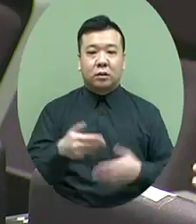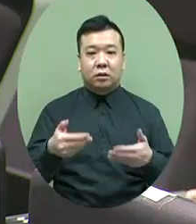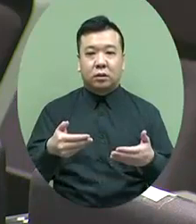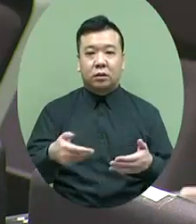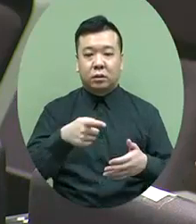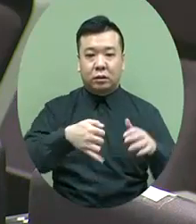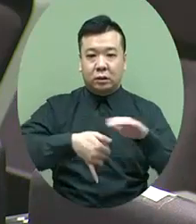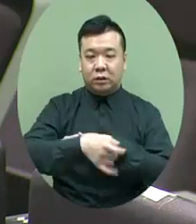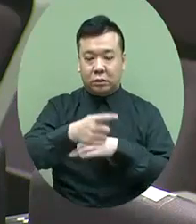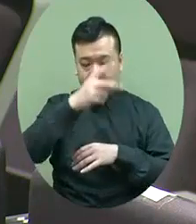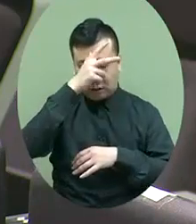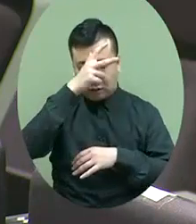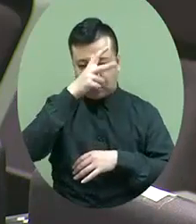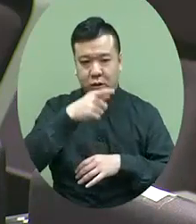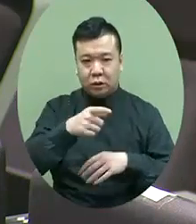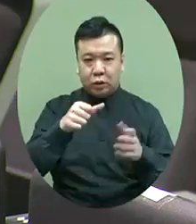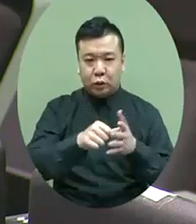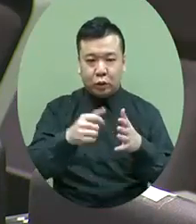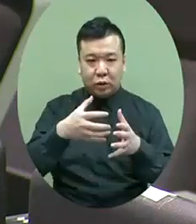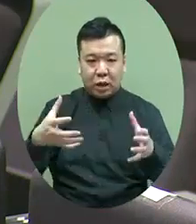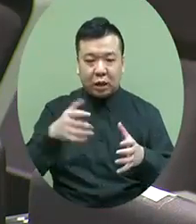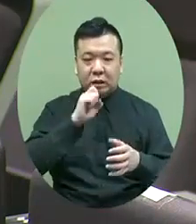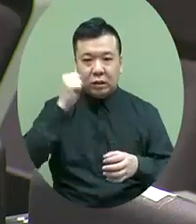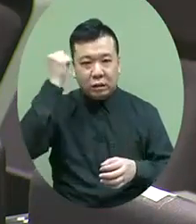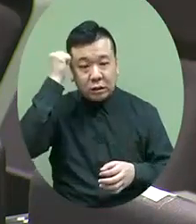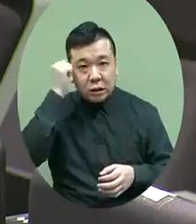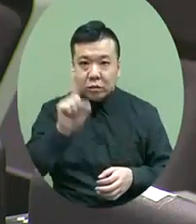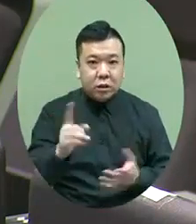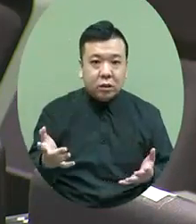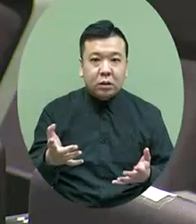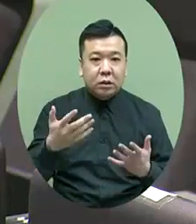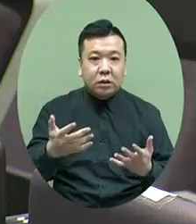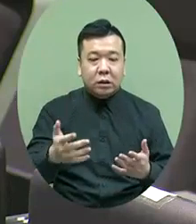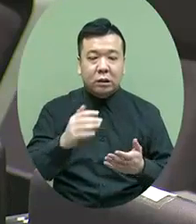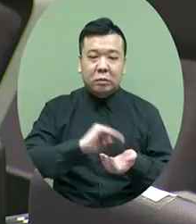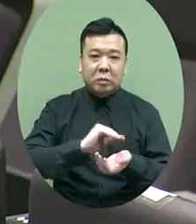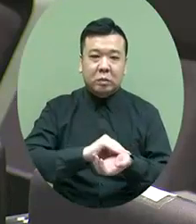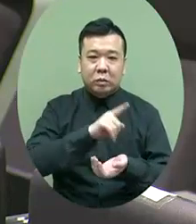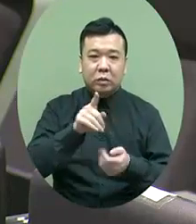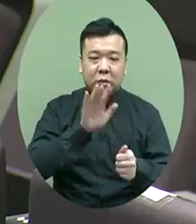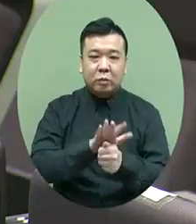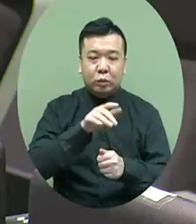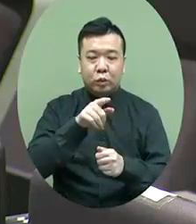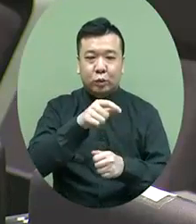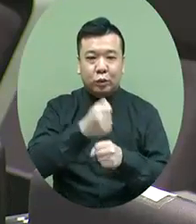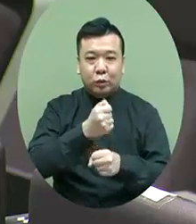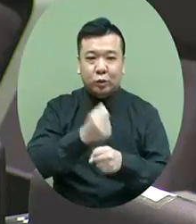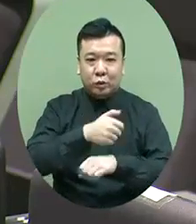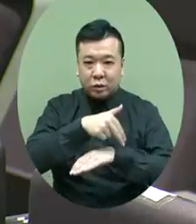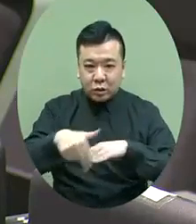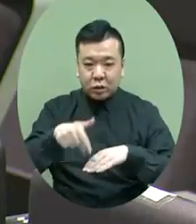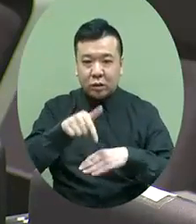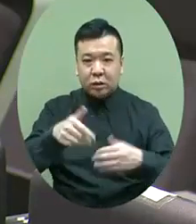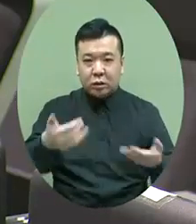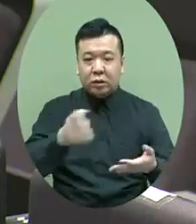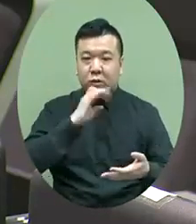翻其實今次加入咗政府啦，其實覺得最大嘅一個挑戰係乜嘢咧？係咪即係而家疫情之下呢個保就業計